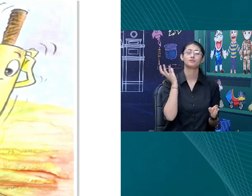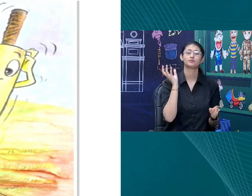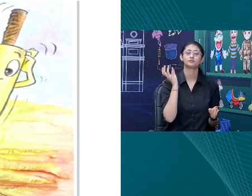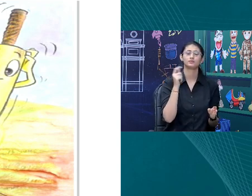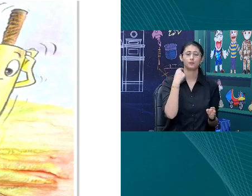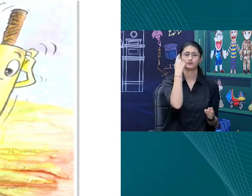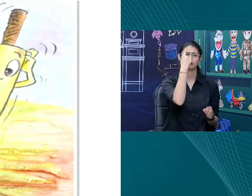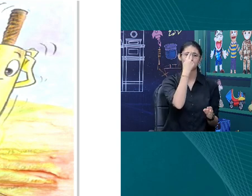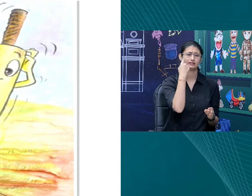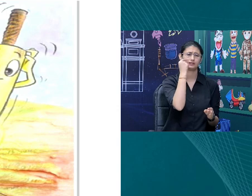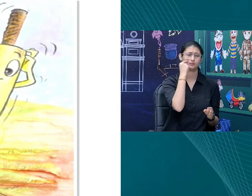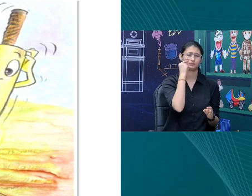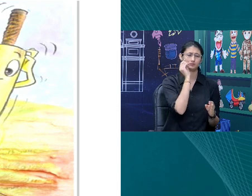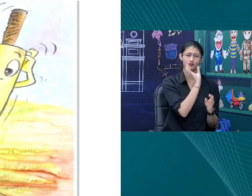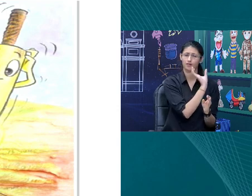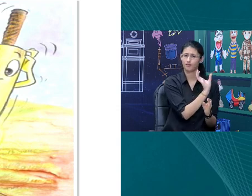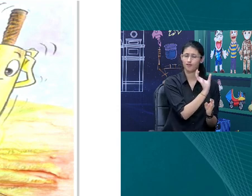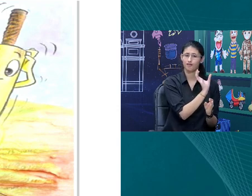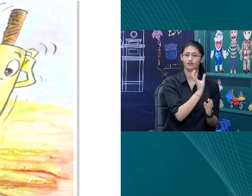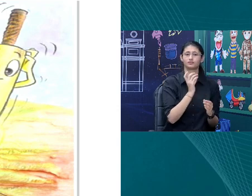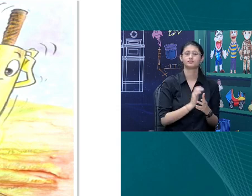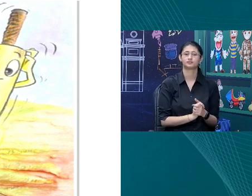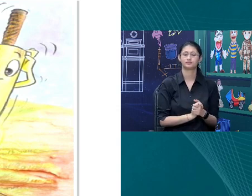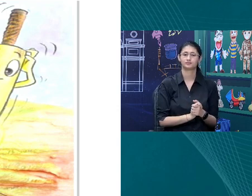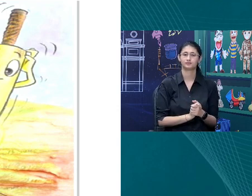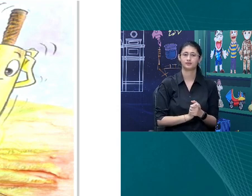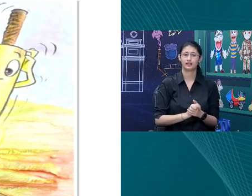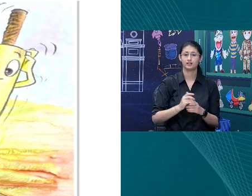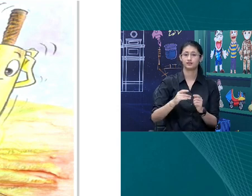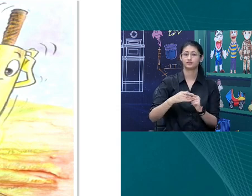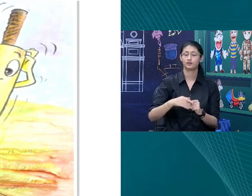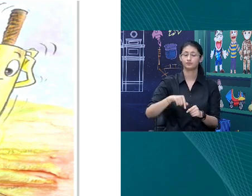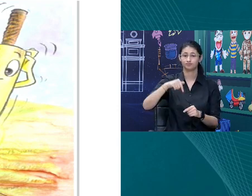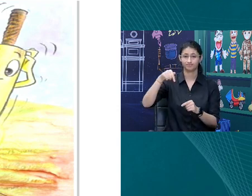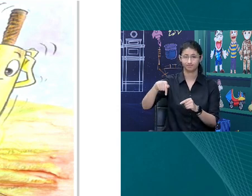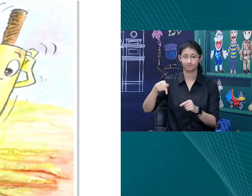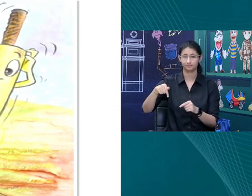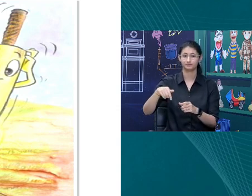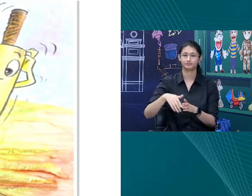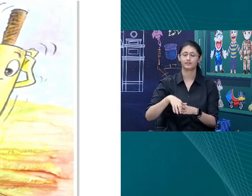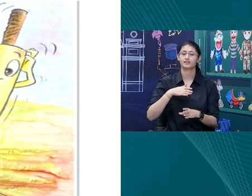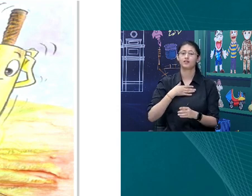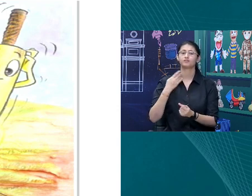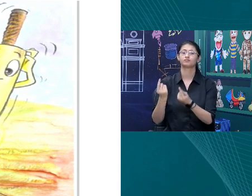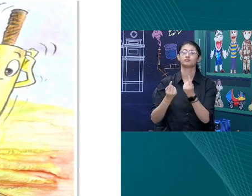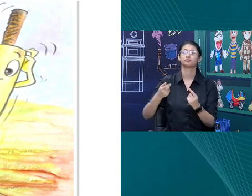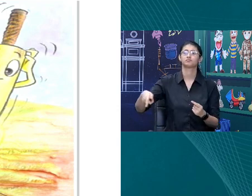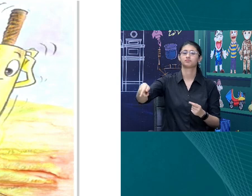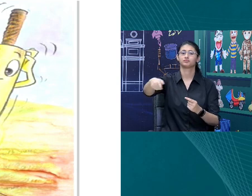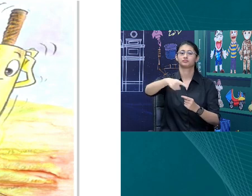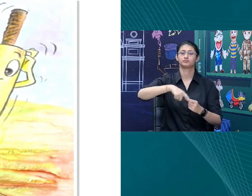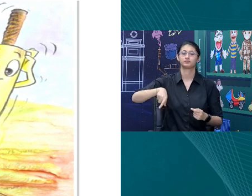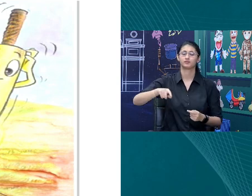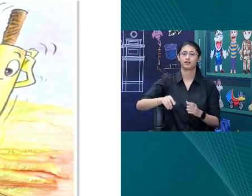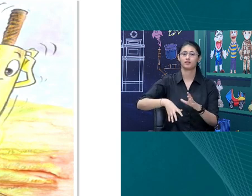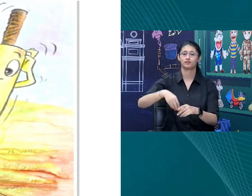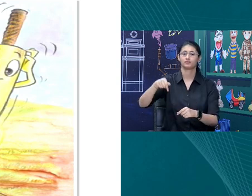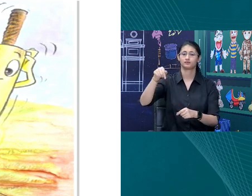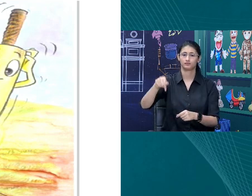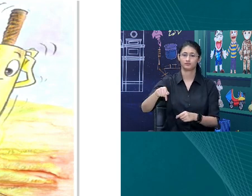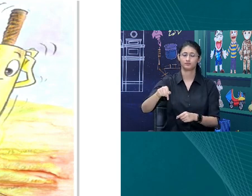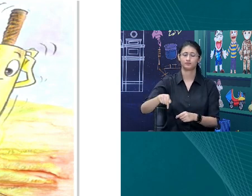है दूसरी तरफ एक मैदान का दृश्य है मैदान में हमें एक बल्ला दिखाई दे रहा है